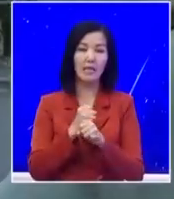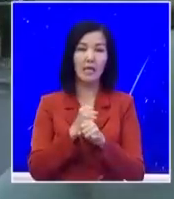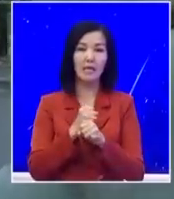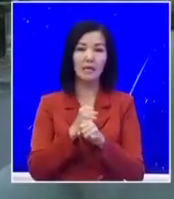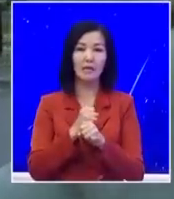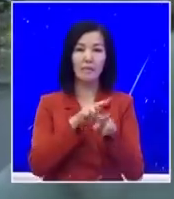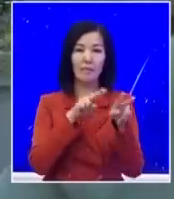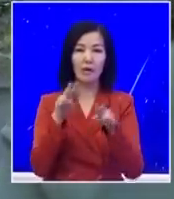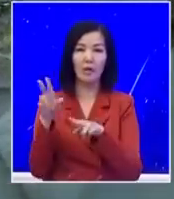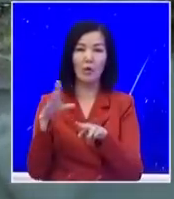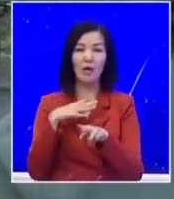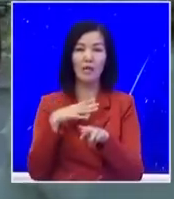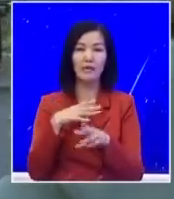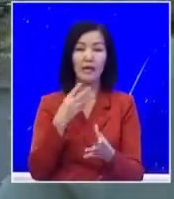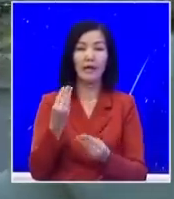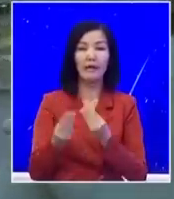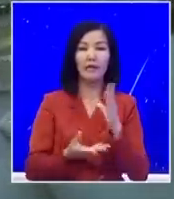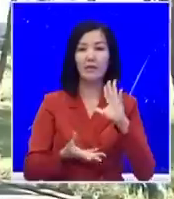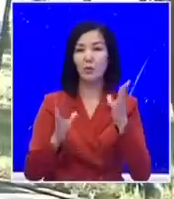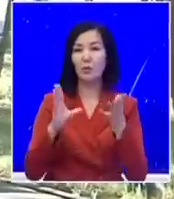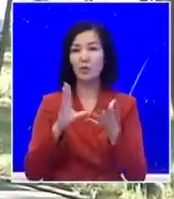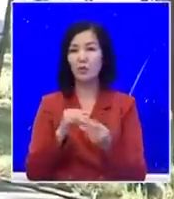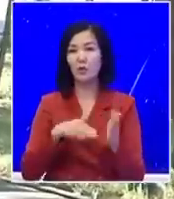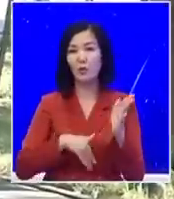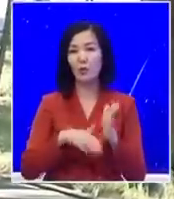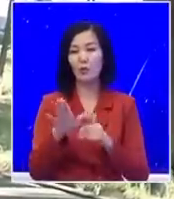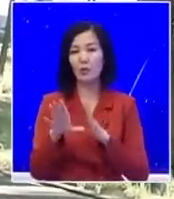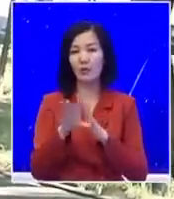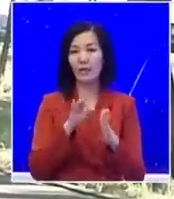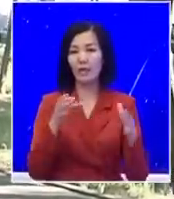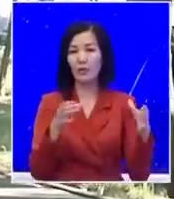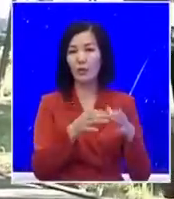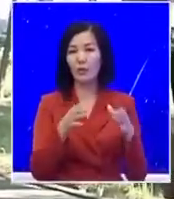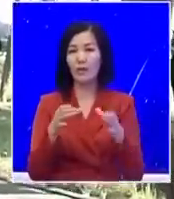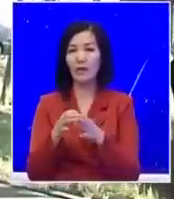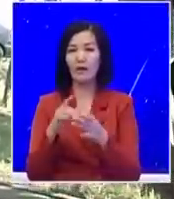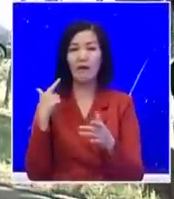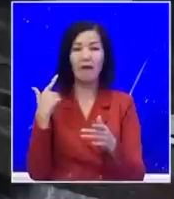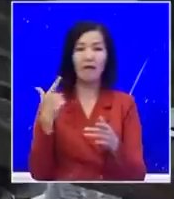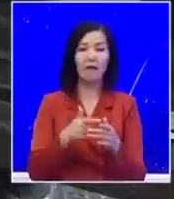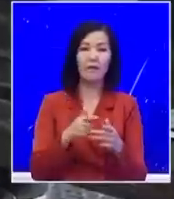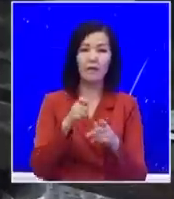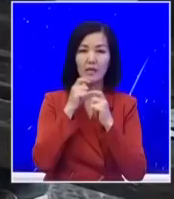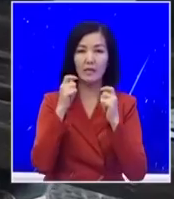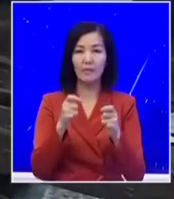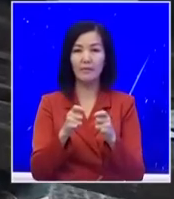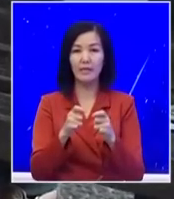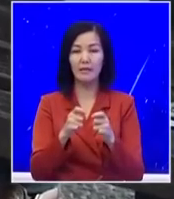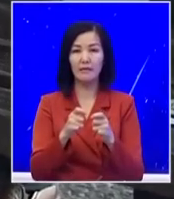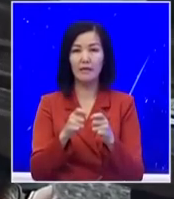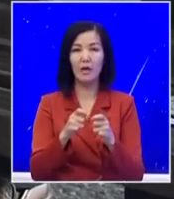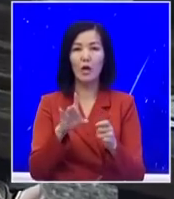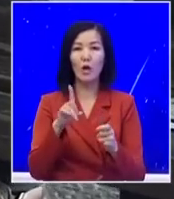сақталуында бақылауға алды. Ал сайыс қорытындысы бойынша үздік деп танылған топтарға арнайы грамоталар табысталды. Айта кетейік,